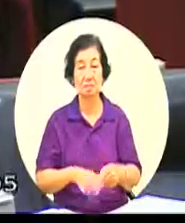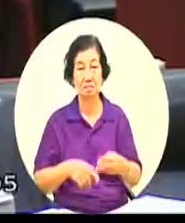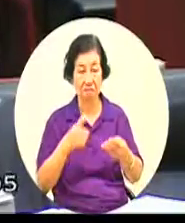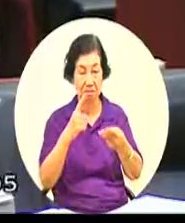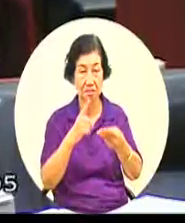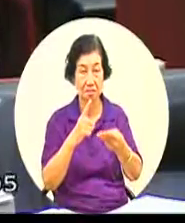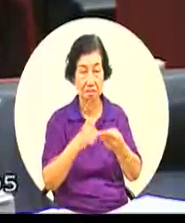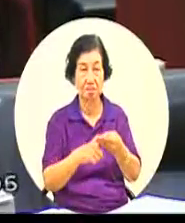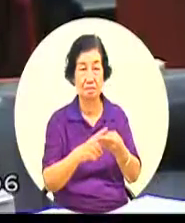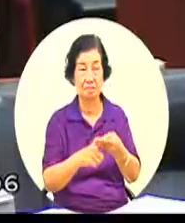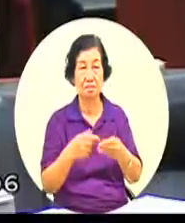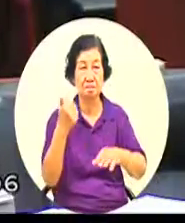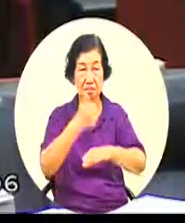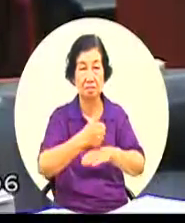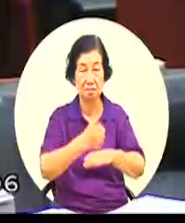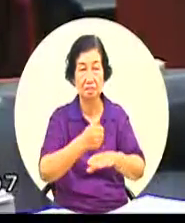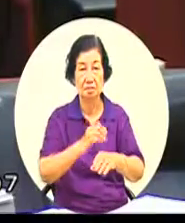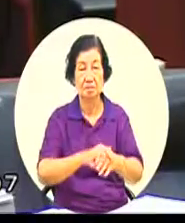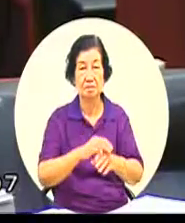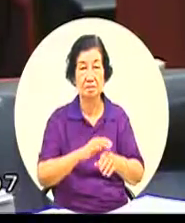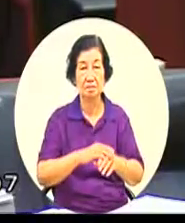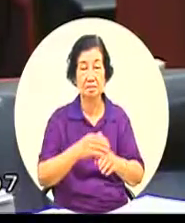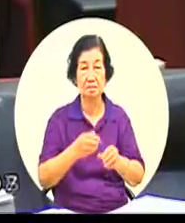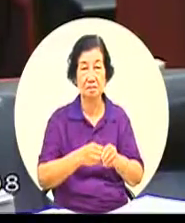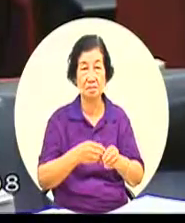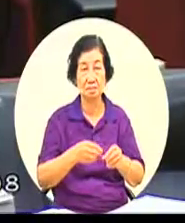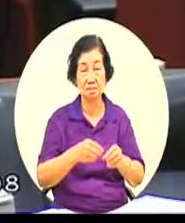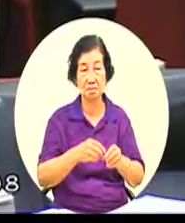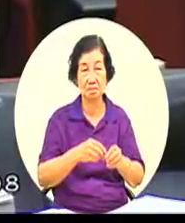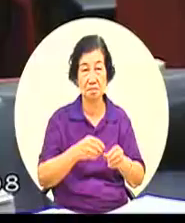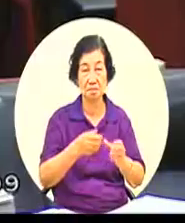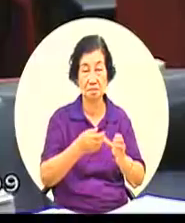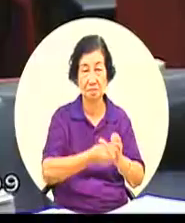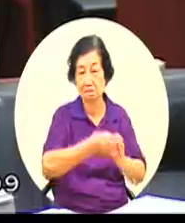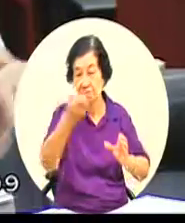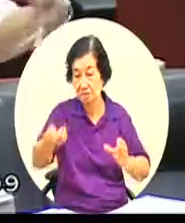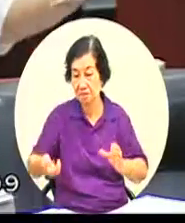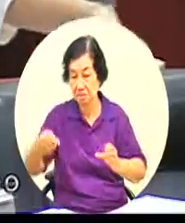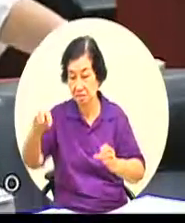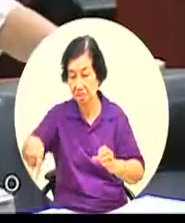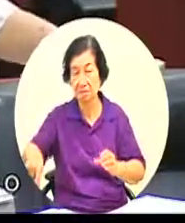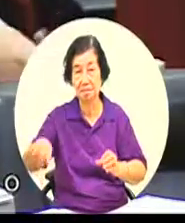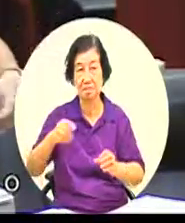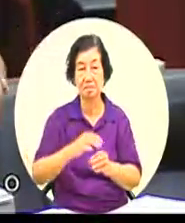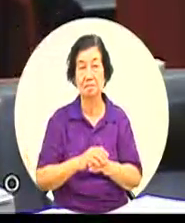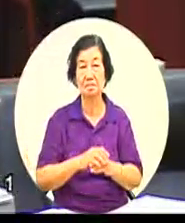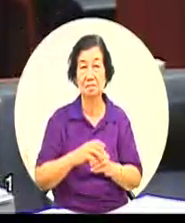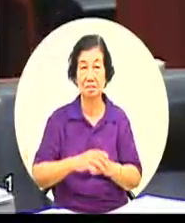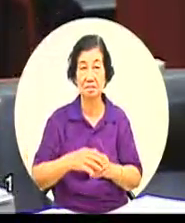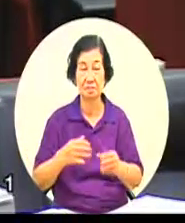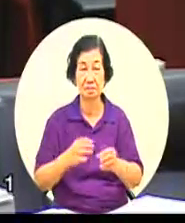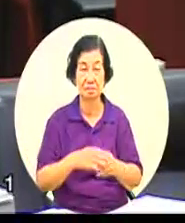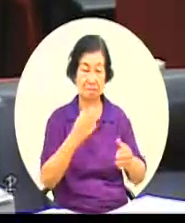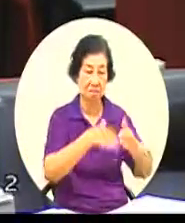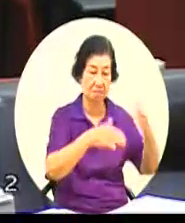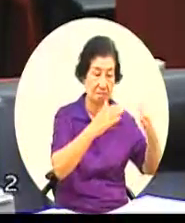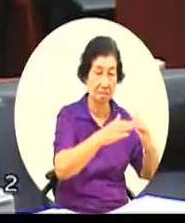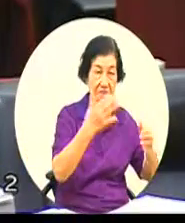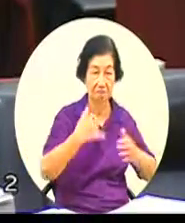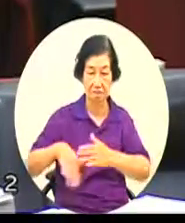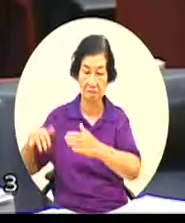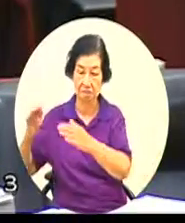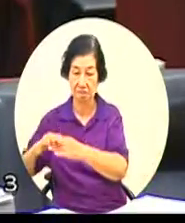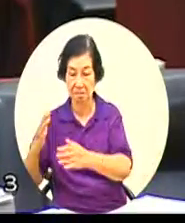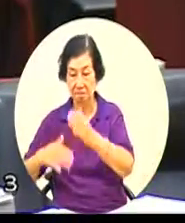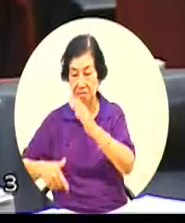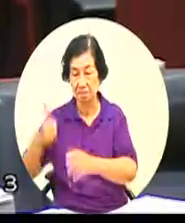保伊个名，调走个头路。啊！就离西边去载，啊，载到为学校，到学校校长，大家期末字就无